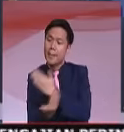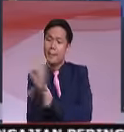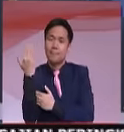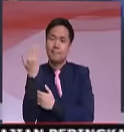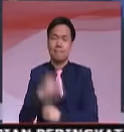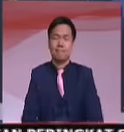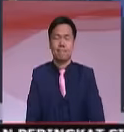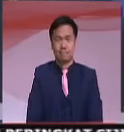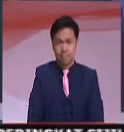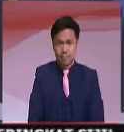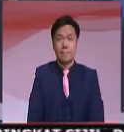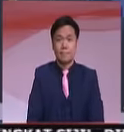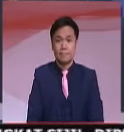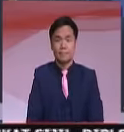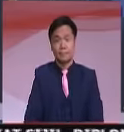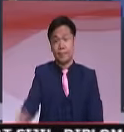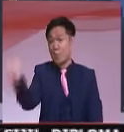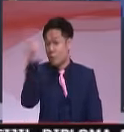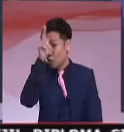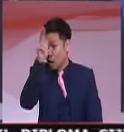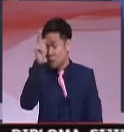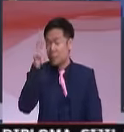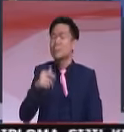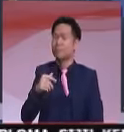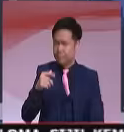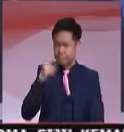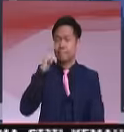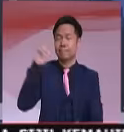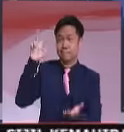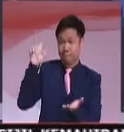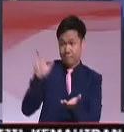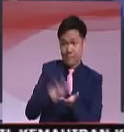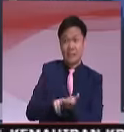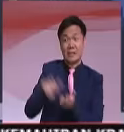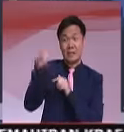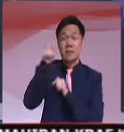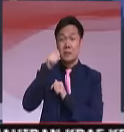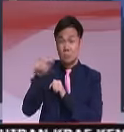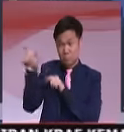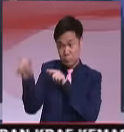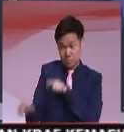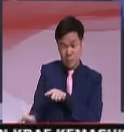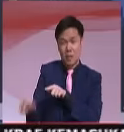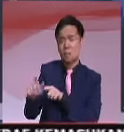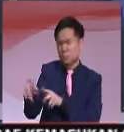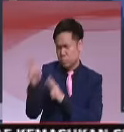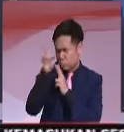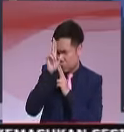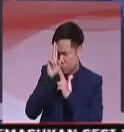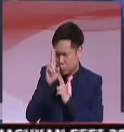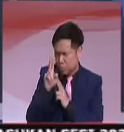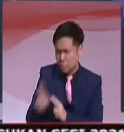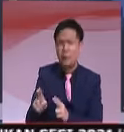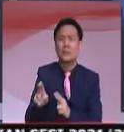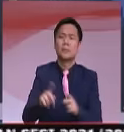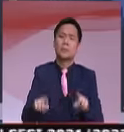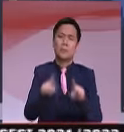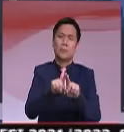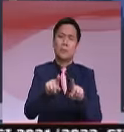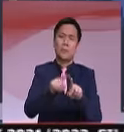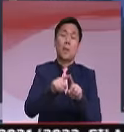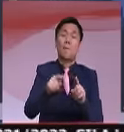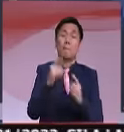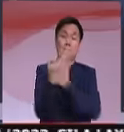Hai kerajaan memutuskan supaya oleh amat umroh Amat loh diberi penghormatan istiadat pengemudian negara